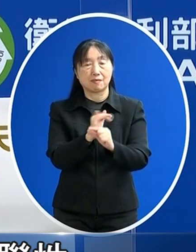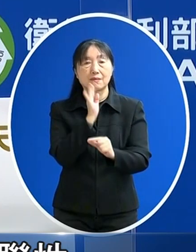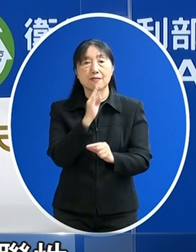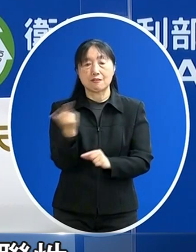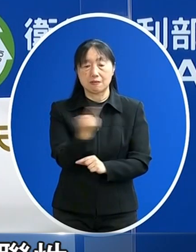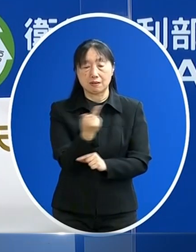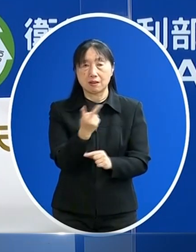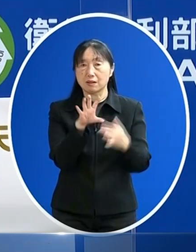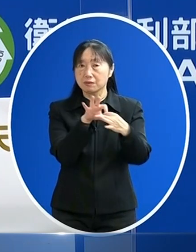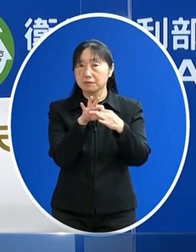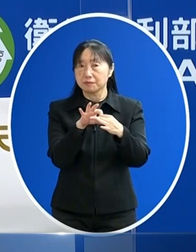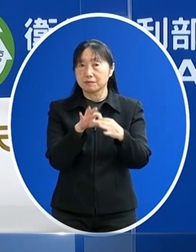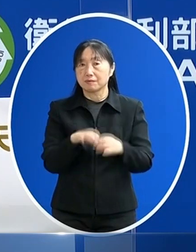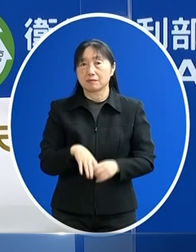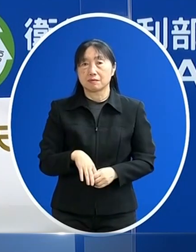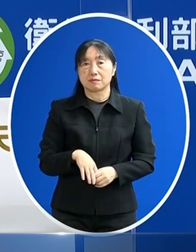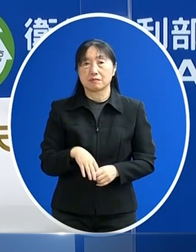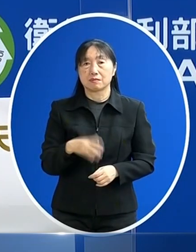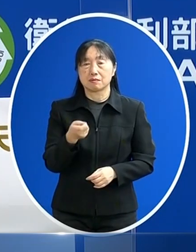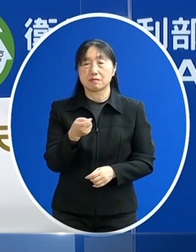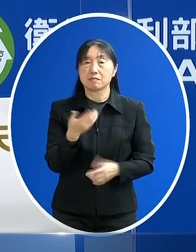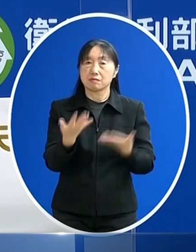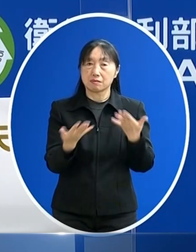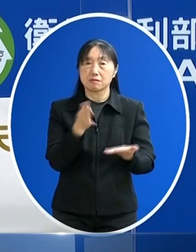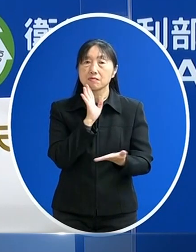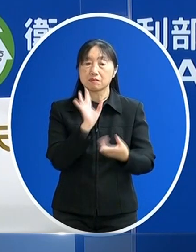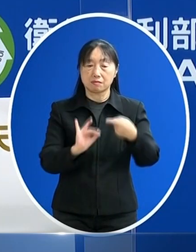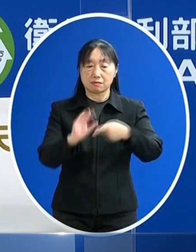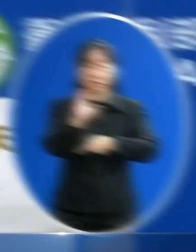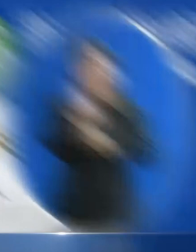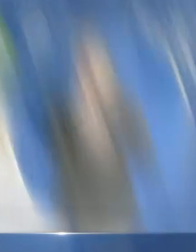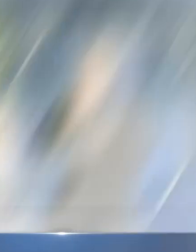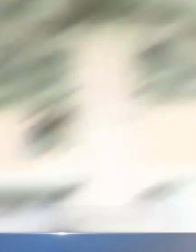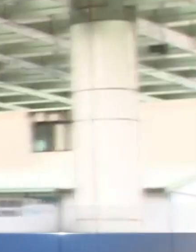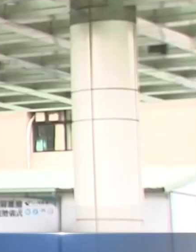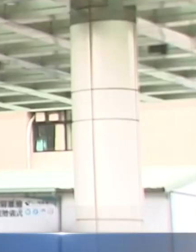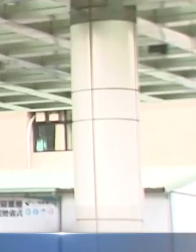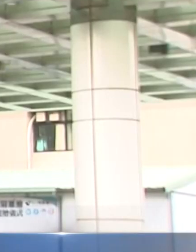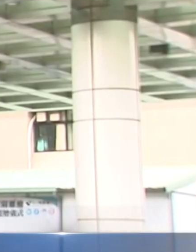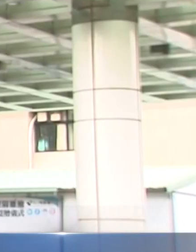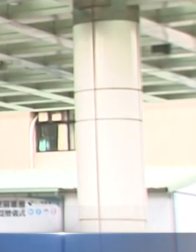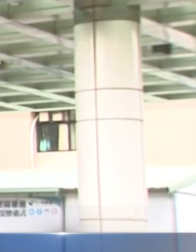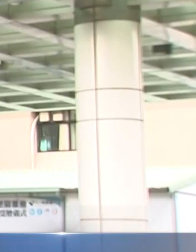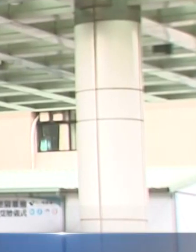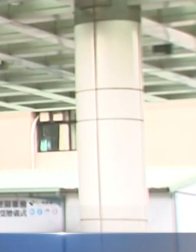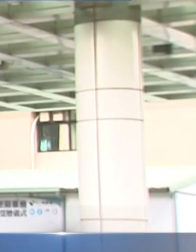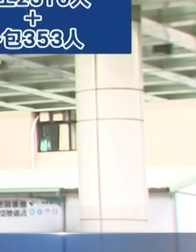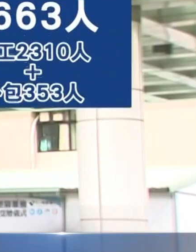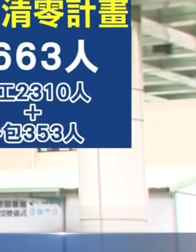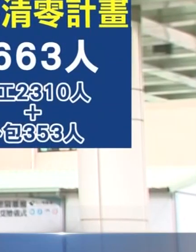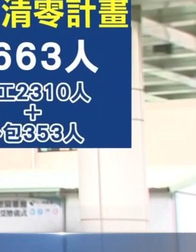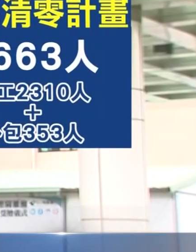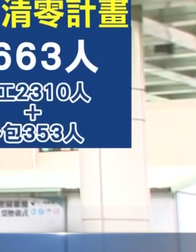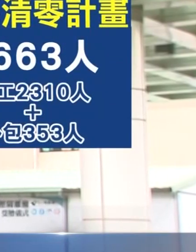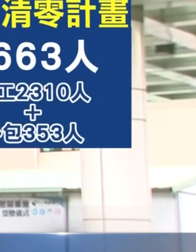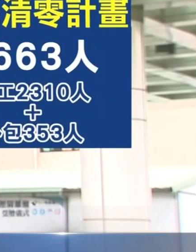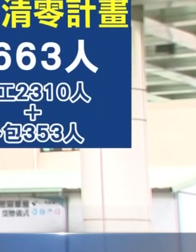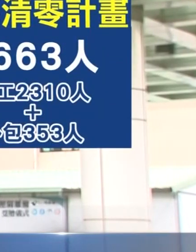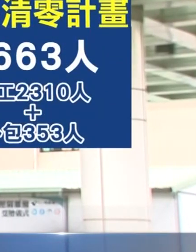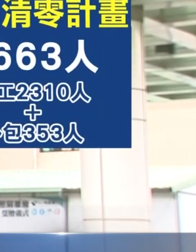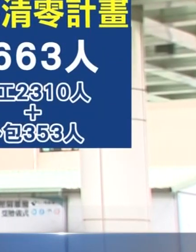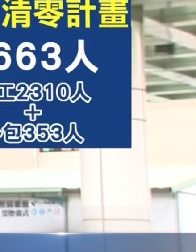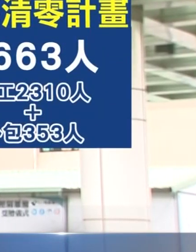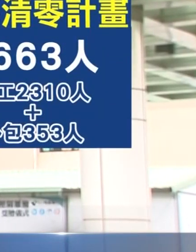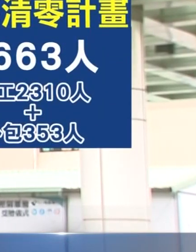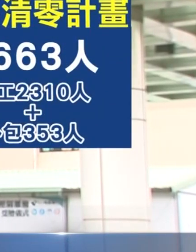个的关联性，我们在前讲大概已经几乎是99%。 布桃从3号开始将启动清零计划，全院员工包含